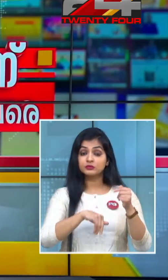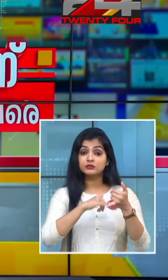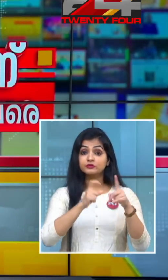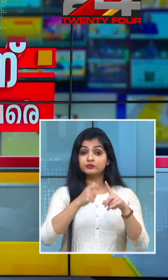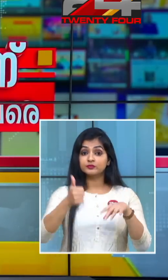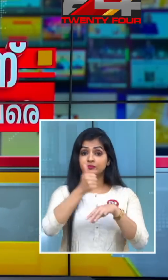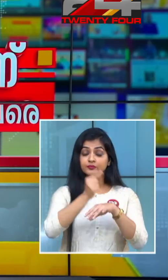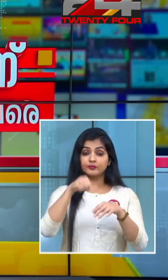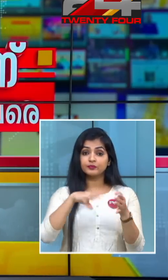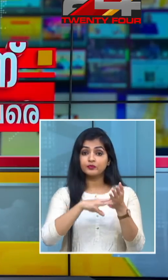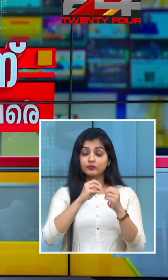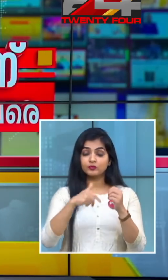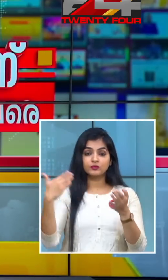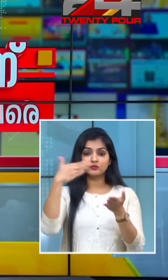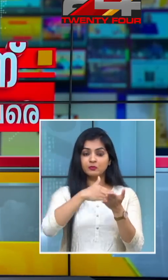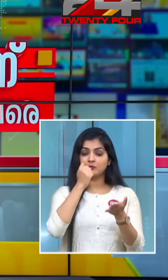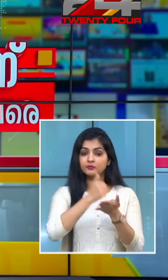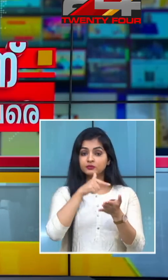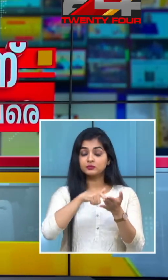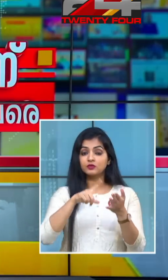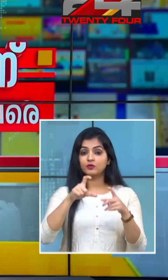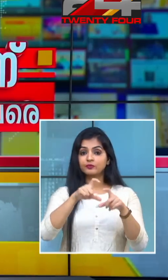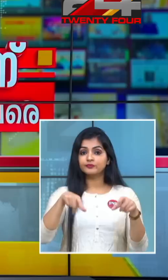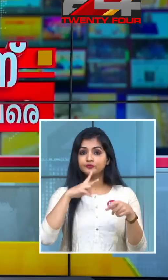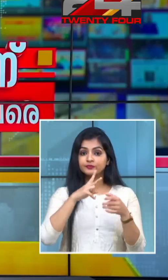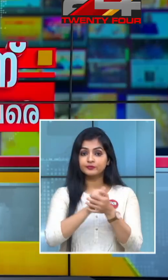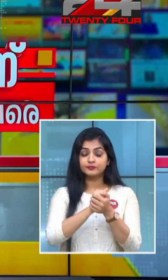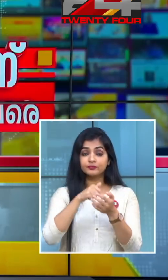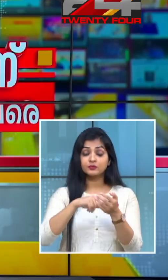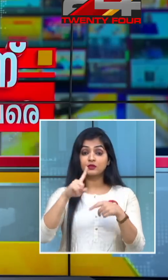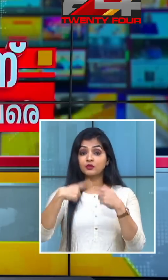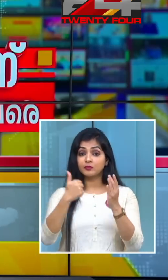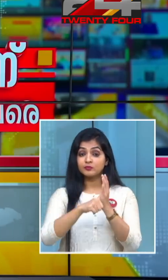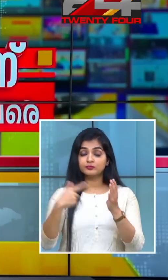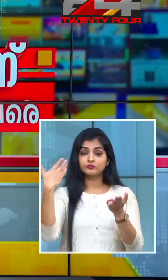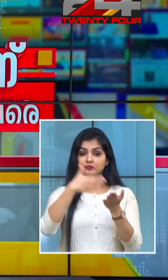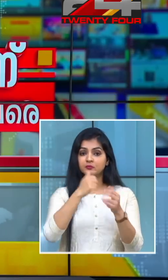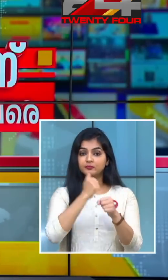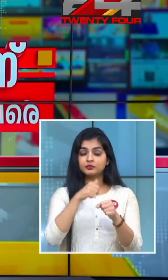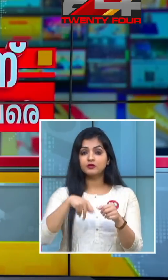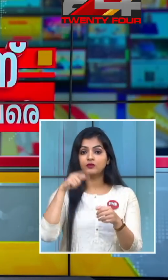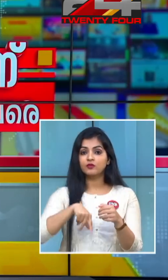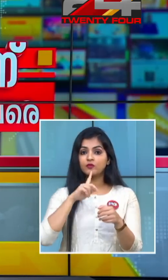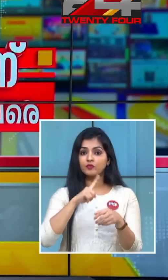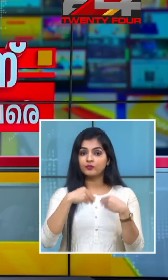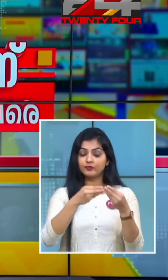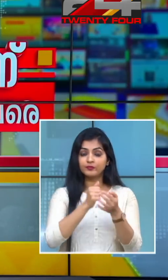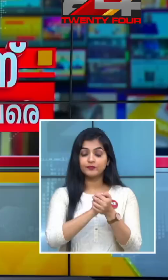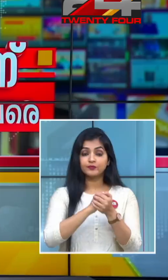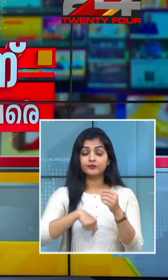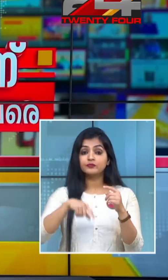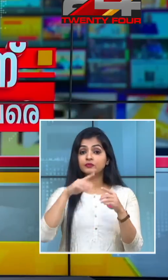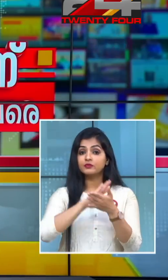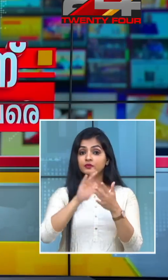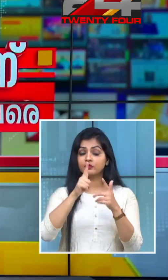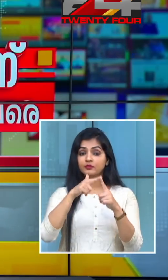ചെയർപേഴ്സൺ മാധവി ബുച്ച് നേരിട്ട് ഹാജരാകണമെന്ന് ലോക്പാൽ. അടുത്ത മാസം നേരിട്ട് ഹാജരാകണമെന്നാണ് നിർദ്ദേശം. അച്യുതൻ ഡൽഹിയിൽ ചേർന്ന അച്യുതൻ, ഹിൻഡൻബർഗ് പുറത്തുവിട്ടൊരു